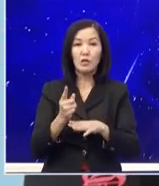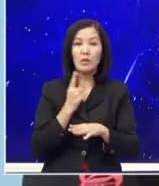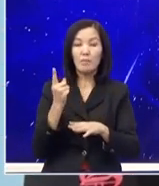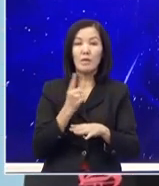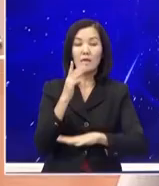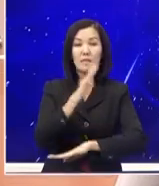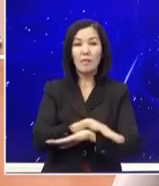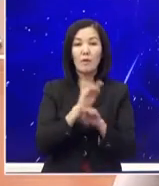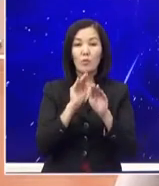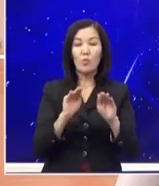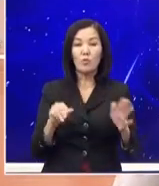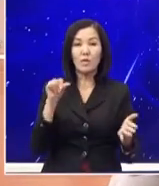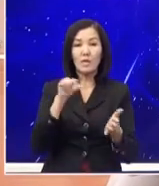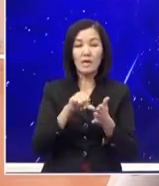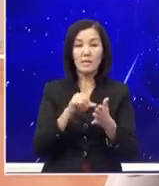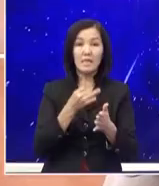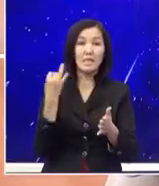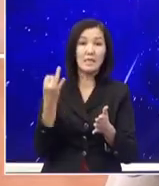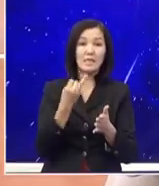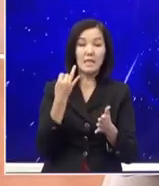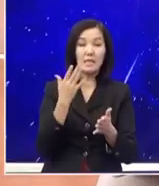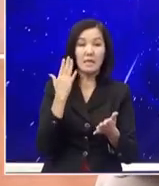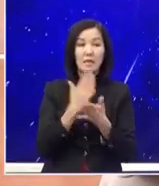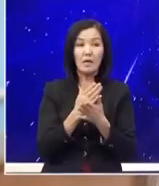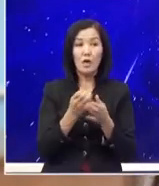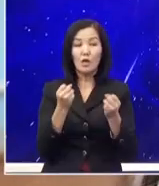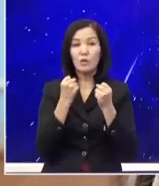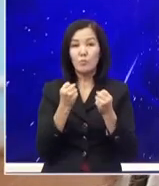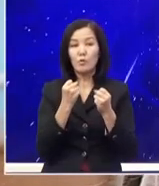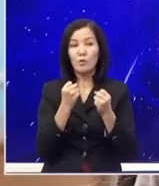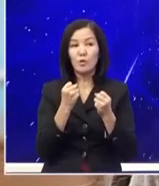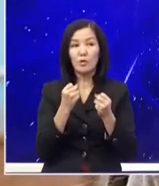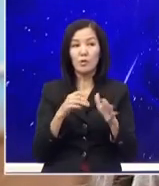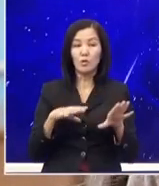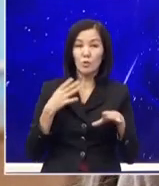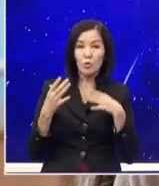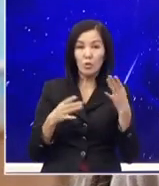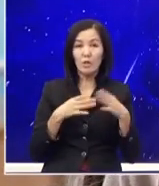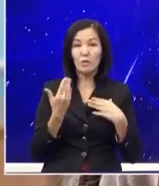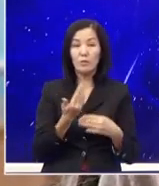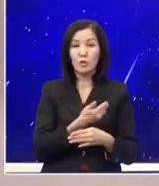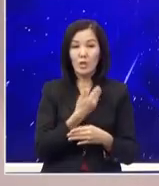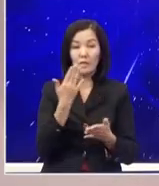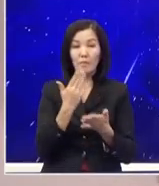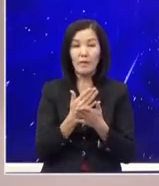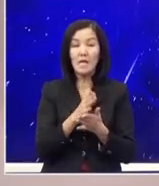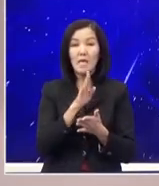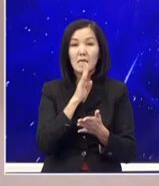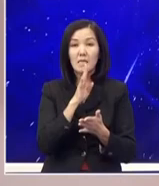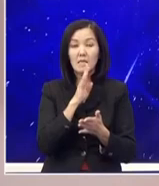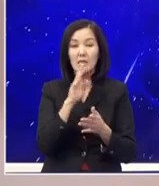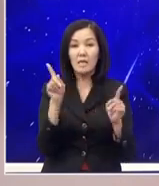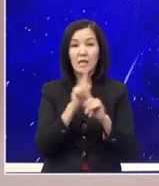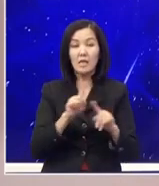қатысты. Оларда армрестлингке қызыққандығын айтып, бұл спорт түрін сергетуді жоспарлап отырғандығын жеткізді. Әсіресе қыздар жағы